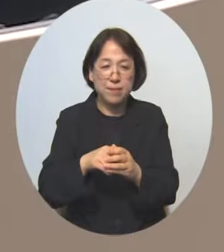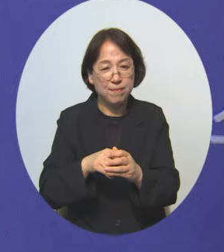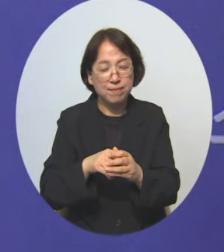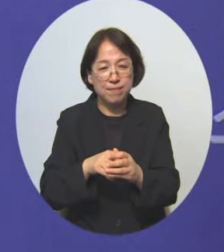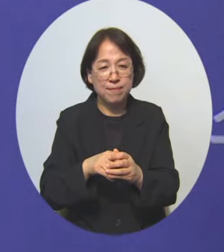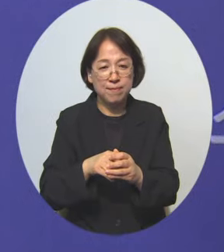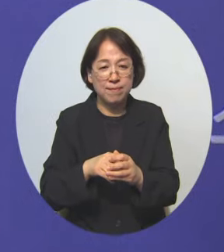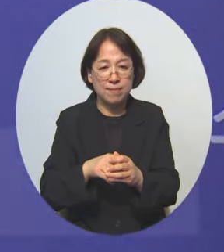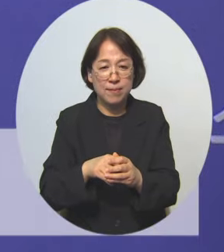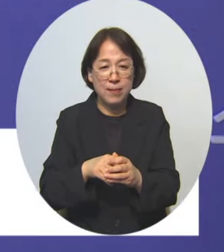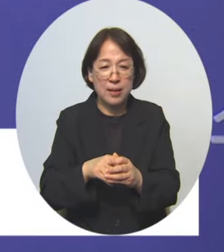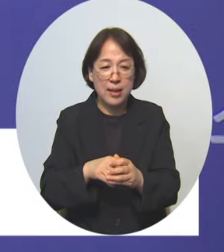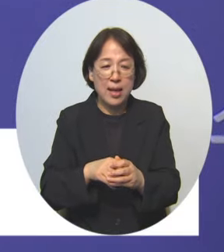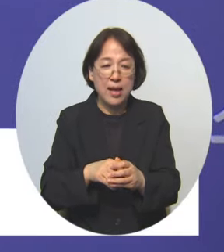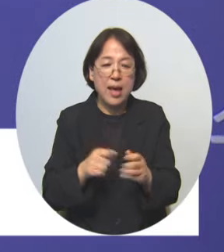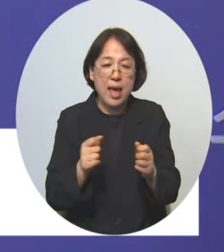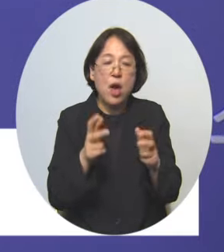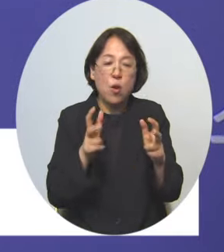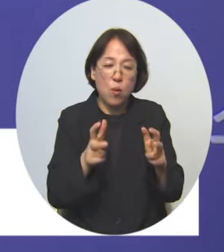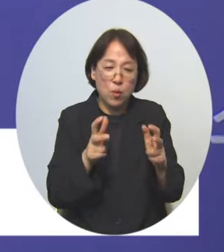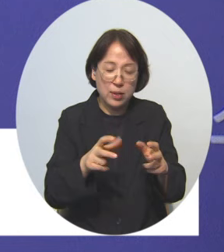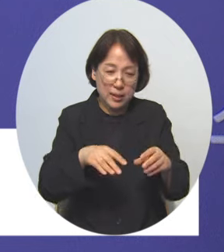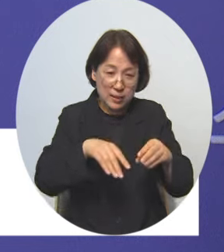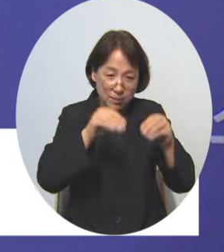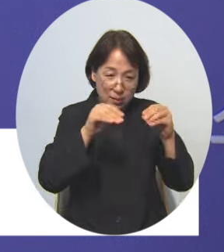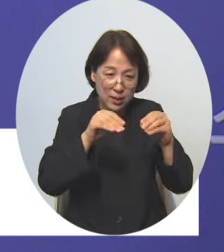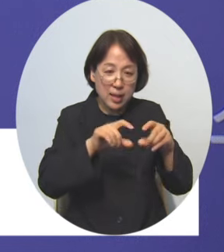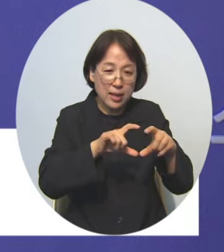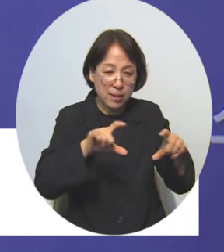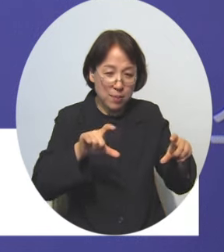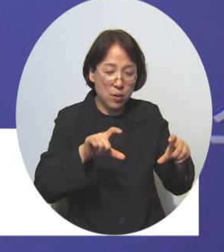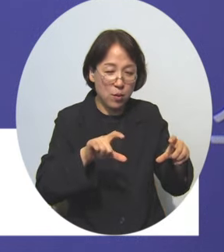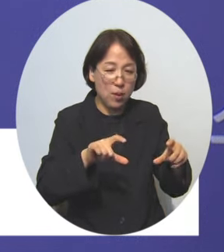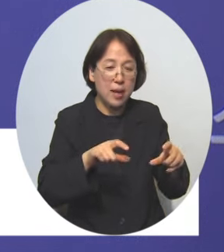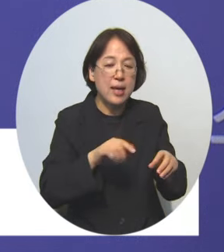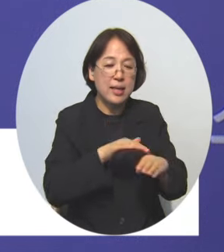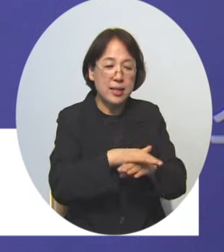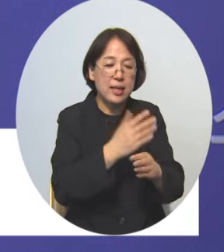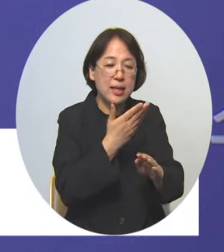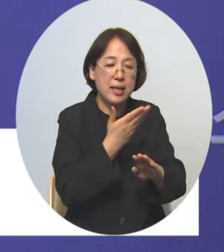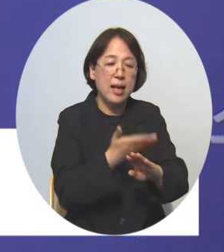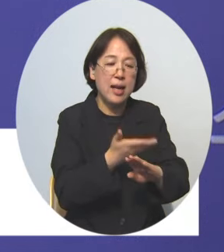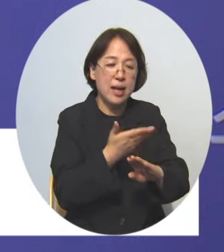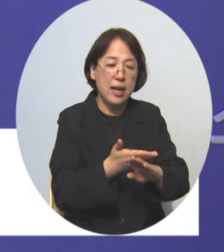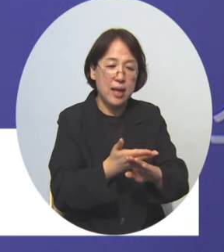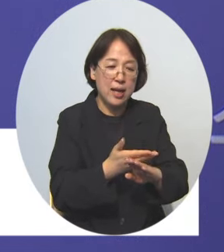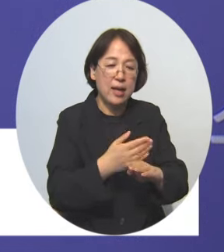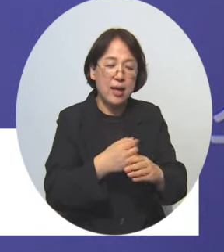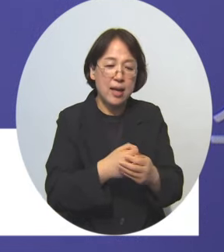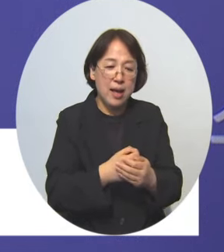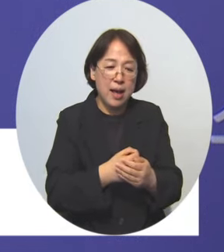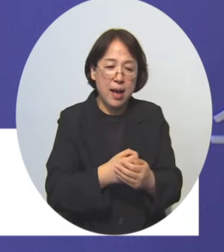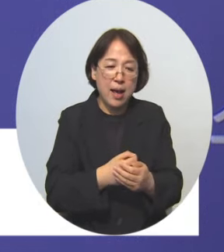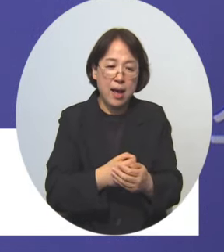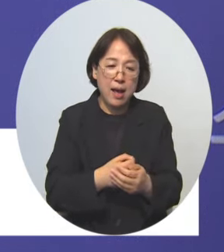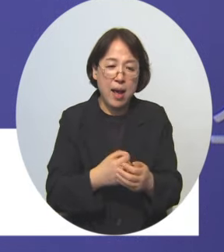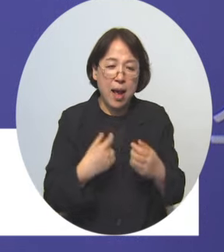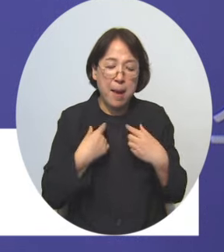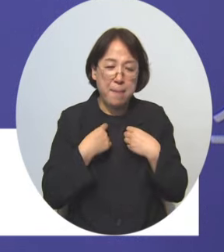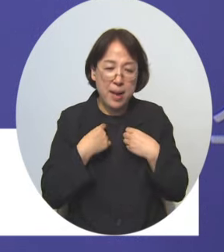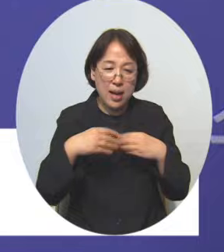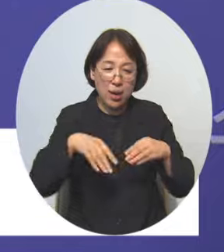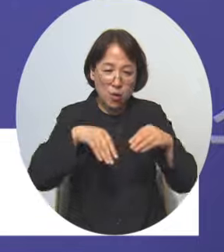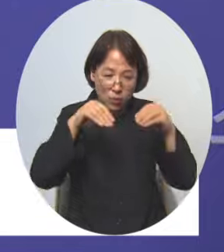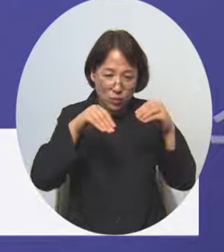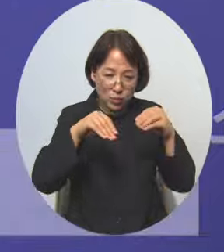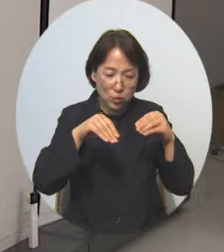확인됐습니다. 에어컨의 제습 모드는 일반 제습기와 작동 방식이 달라 사계절 제습 및 빨래 건조 용도로는 제습기를 대체할